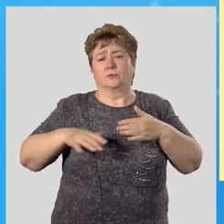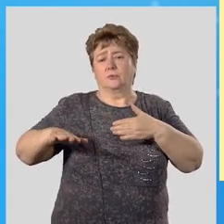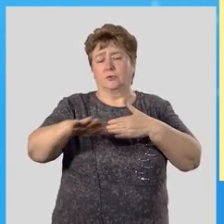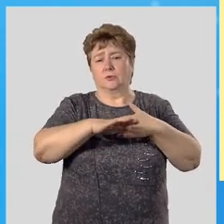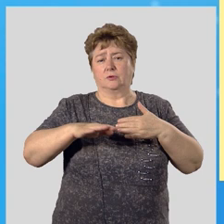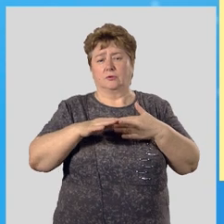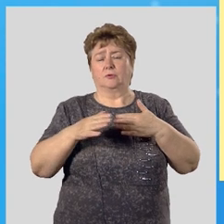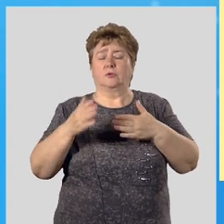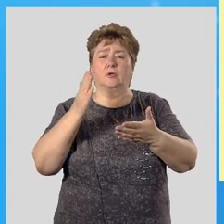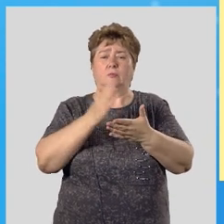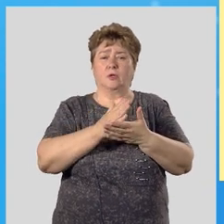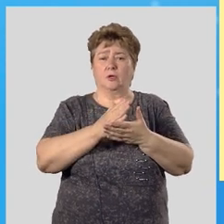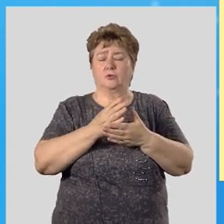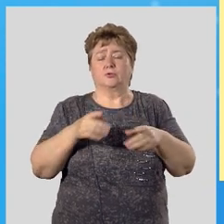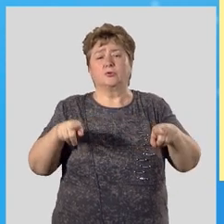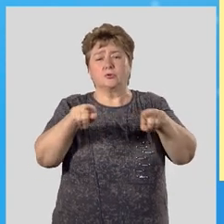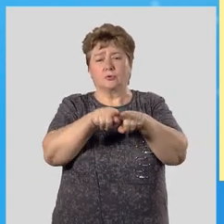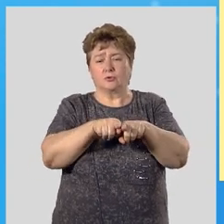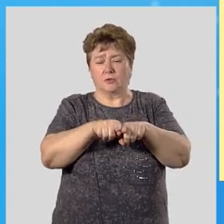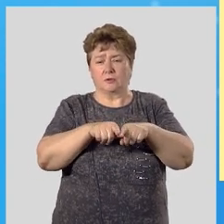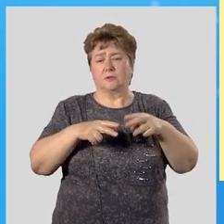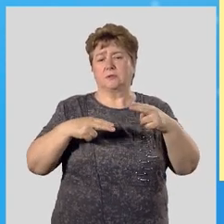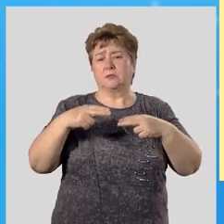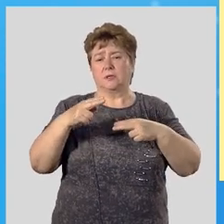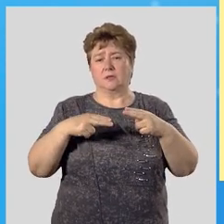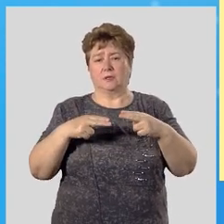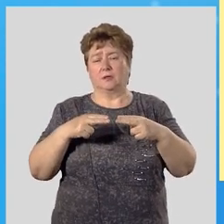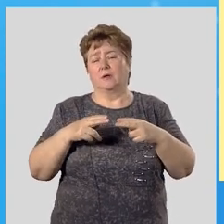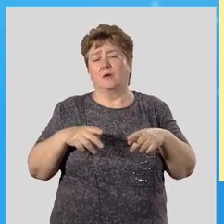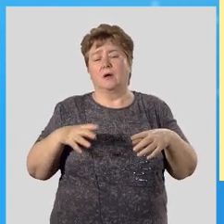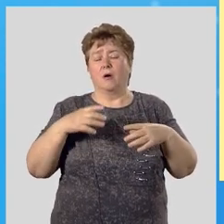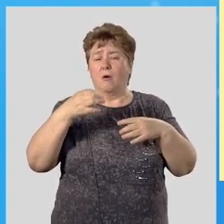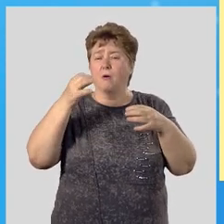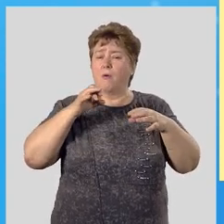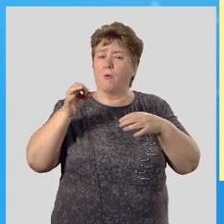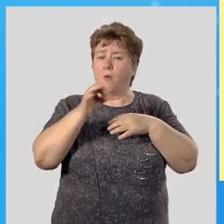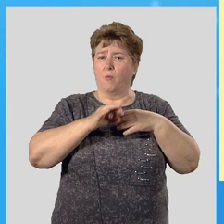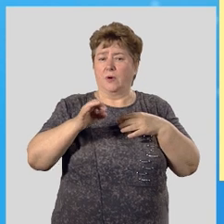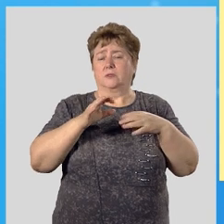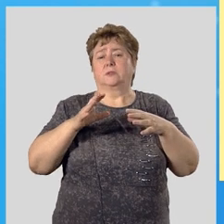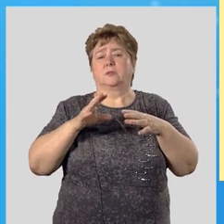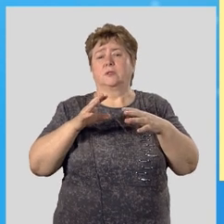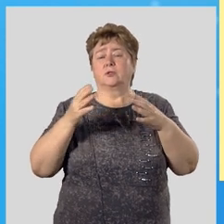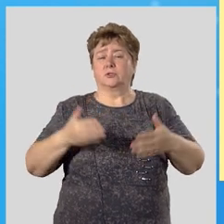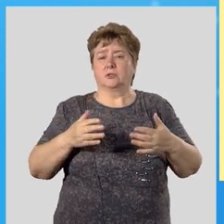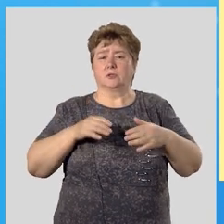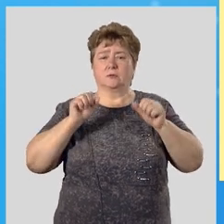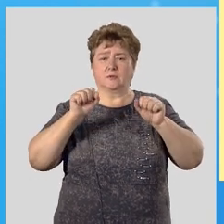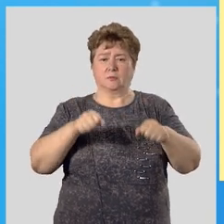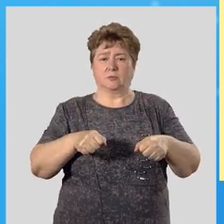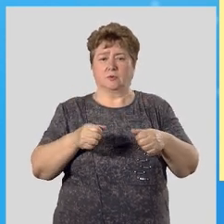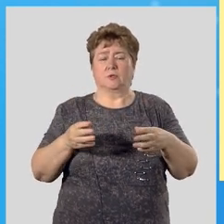территорию, имеющих сходное строение, образ жизни,